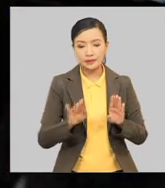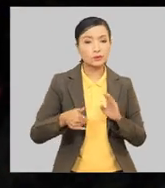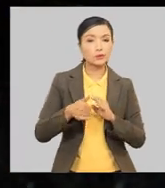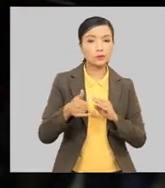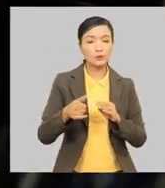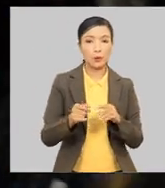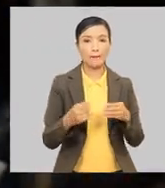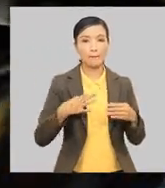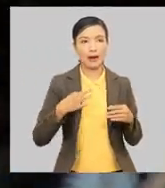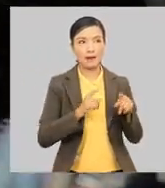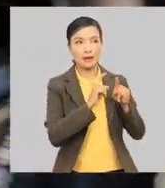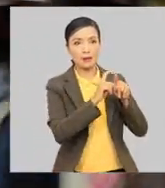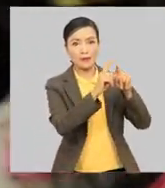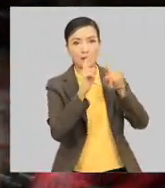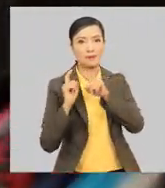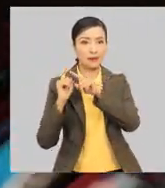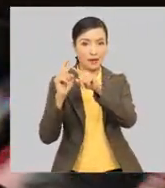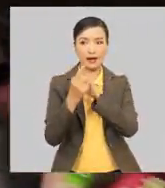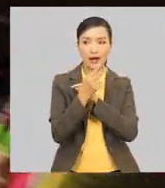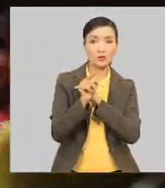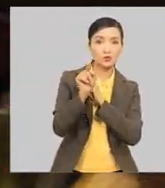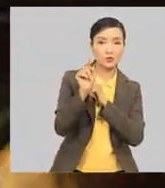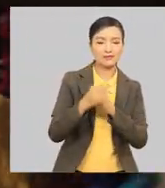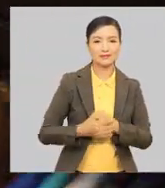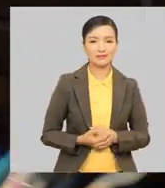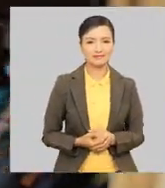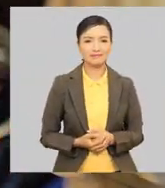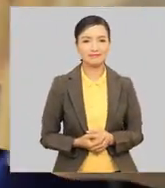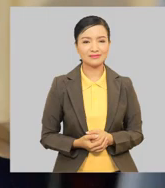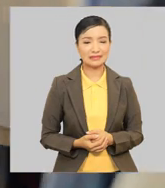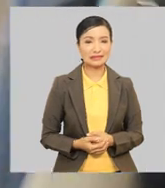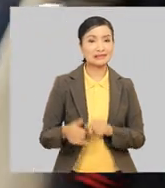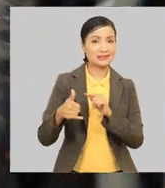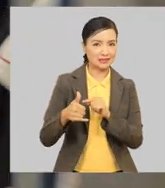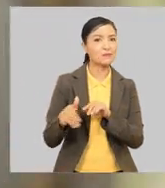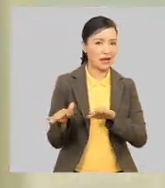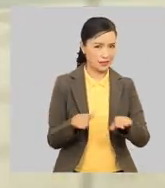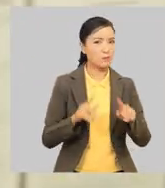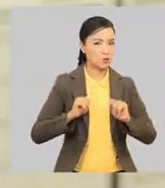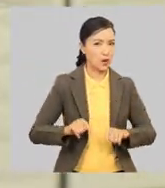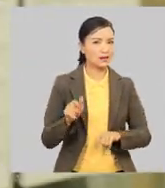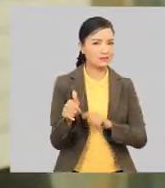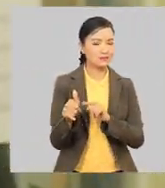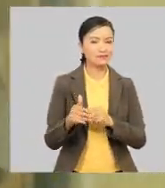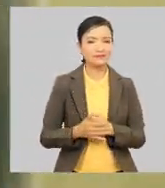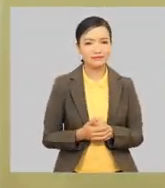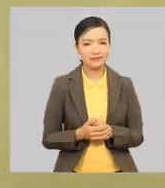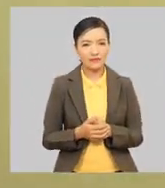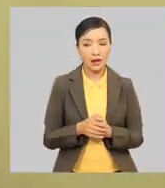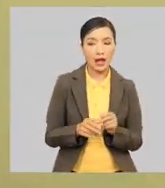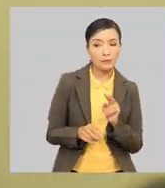นี่เข้ามาบรรยากาศห้องแต่งตัวนะครับและข้างในที่เห็นอยู่นี่ก็เหมือนว่าน้องกำลังเตรียมตัวอยู่